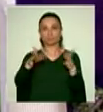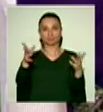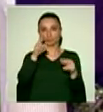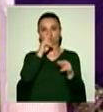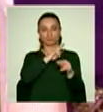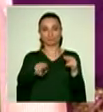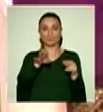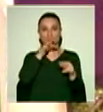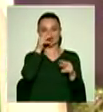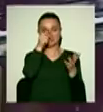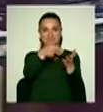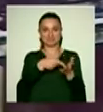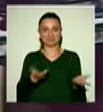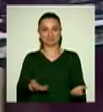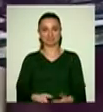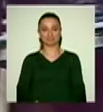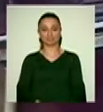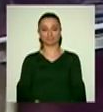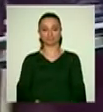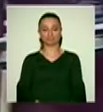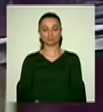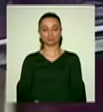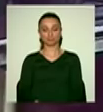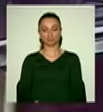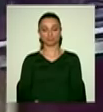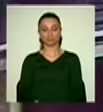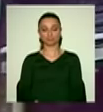და დაკარგეს ესე უცებ.